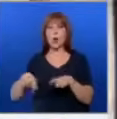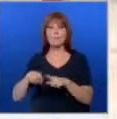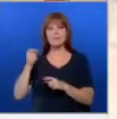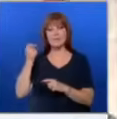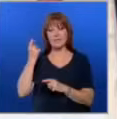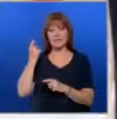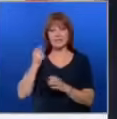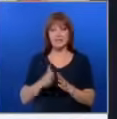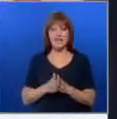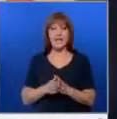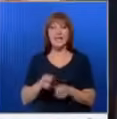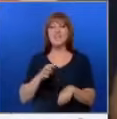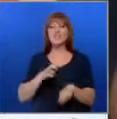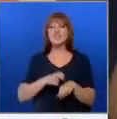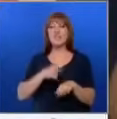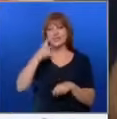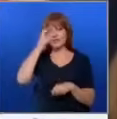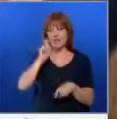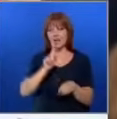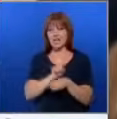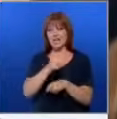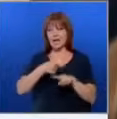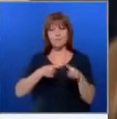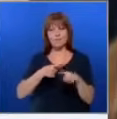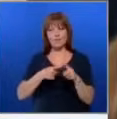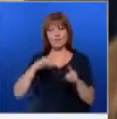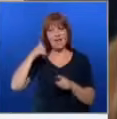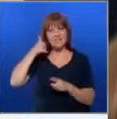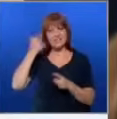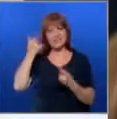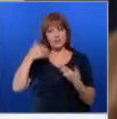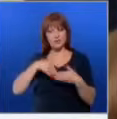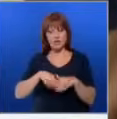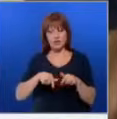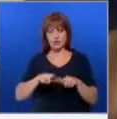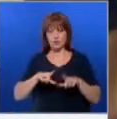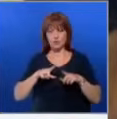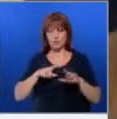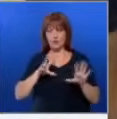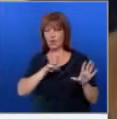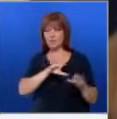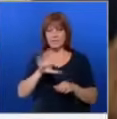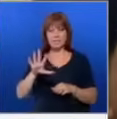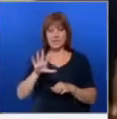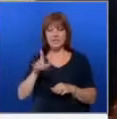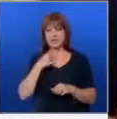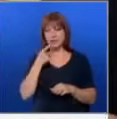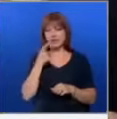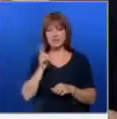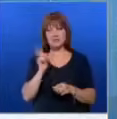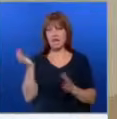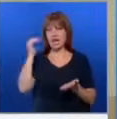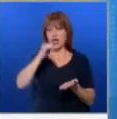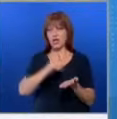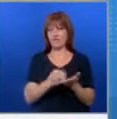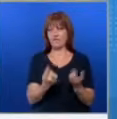председатели. Джевдет Чакаров с нощи в 11.30 ми звънял, та сутрин 8.05 ми звъня, каза да не идвам на